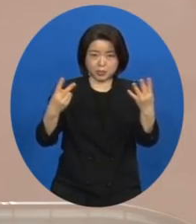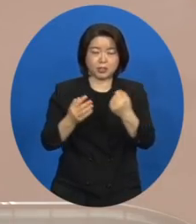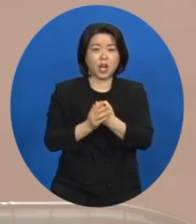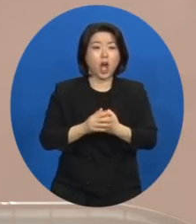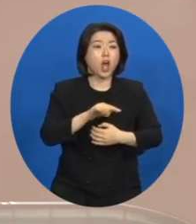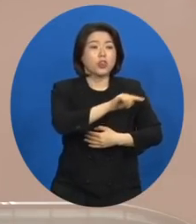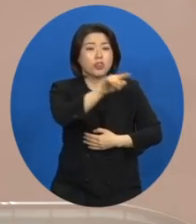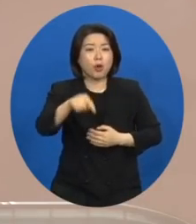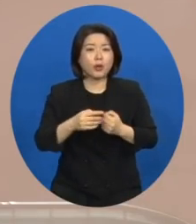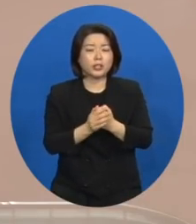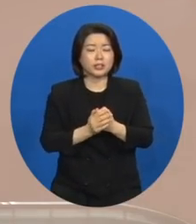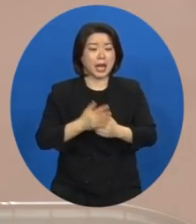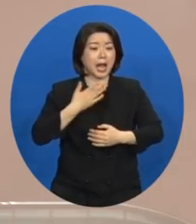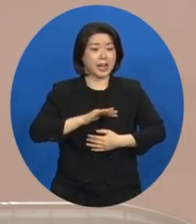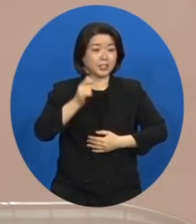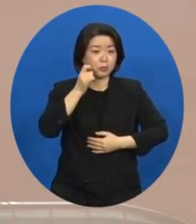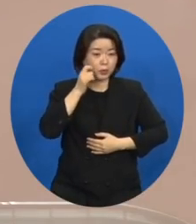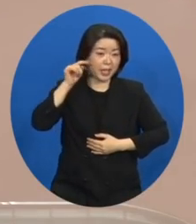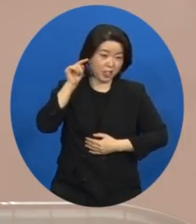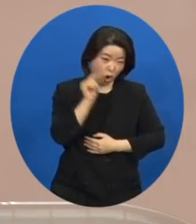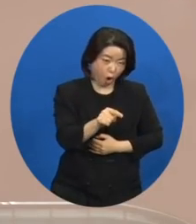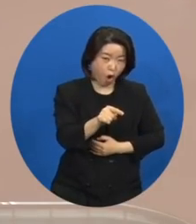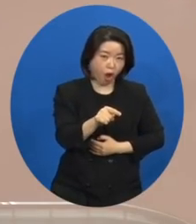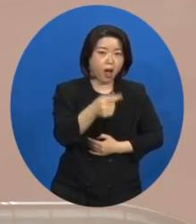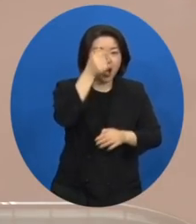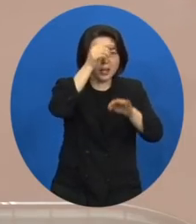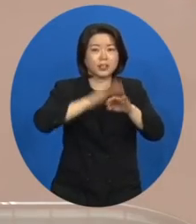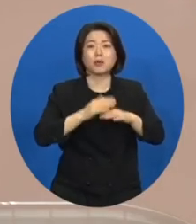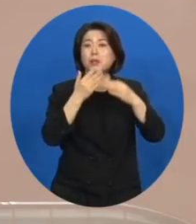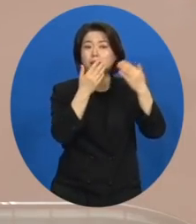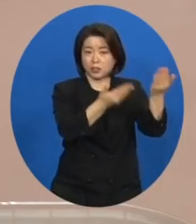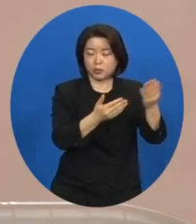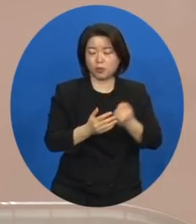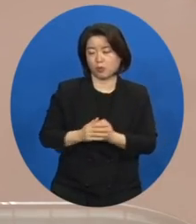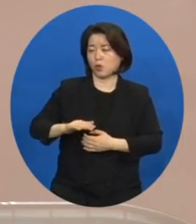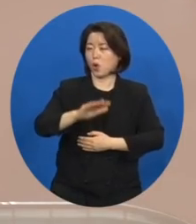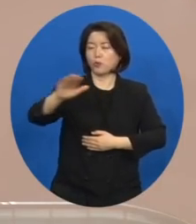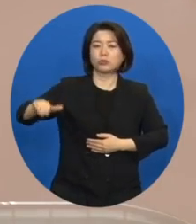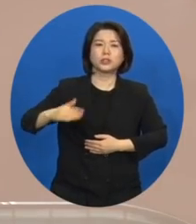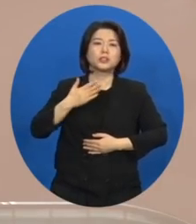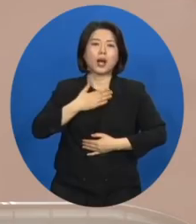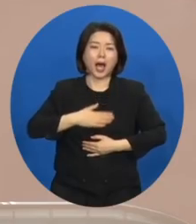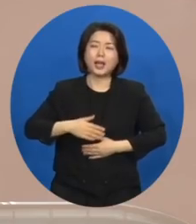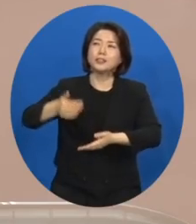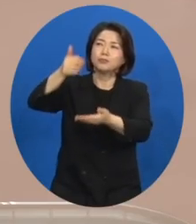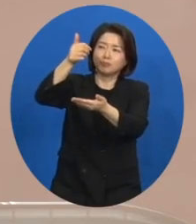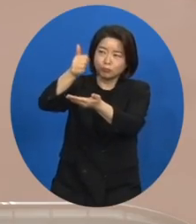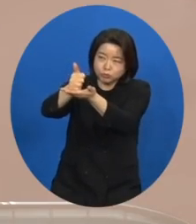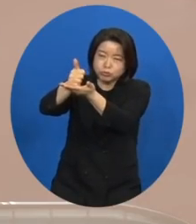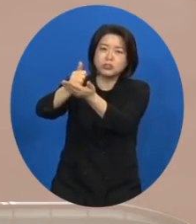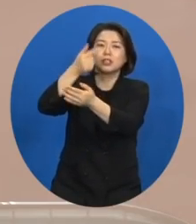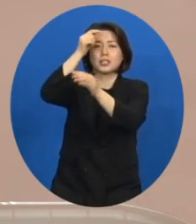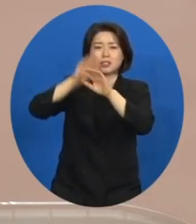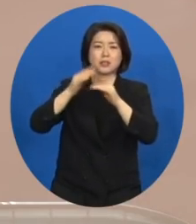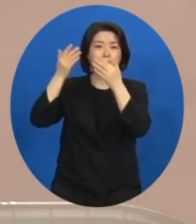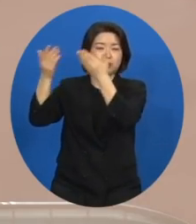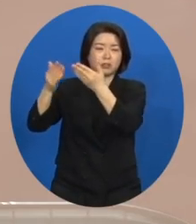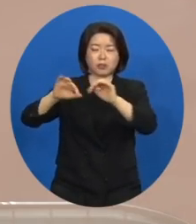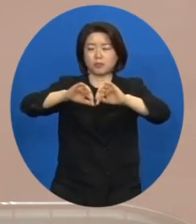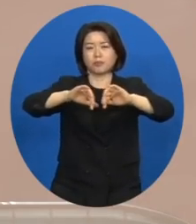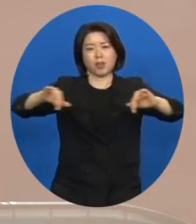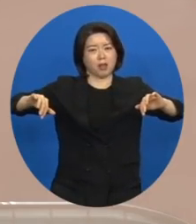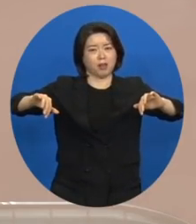것을 예배하고 것이라고 했죠 우리는 우리가 아는 분을 예배 한다 구별하고